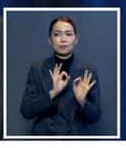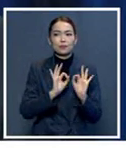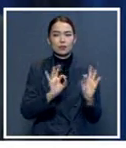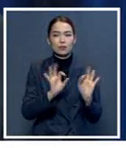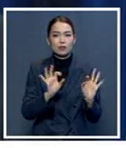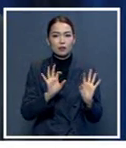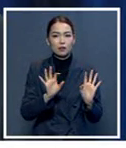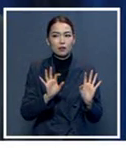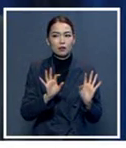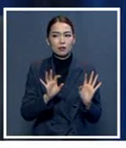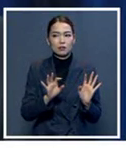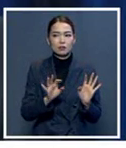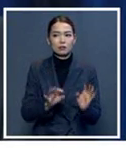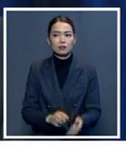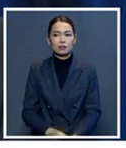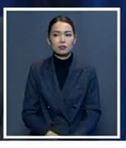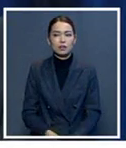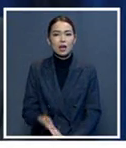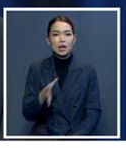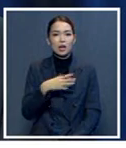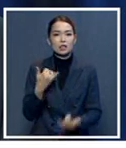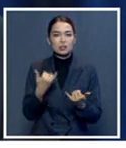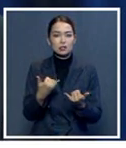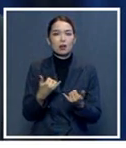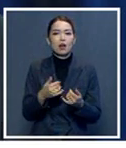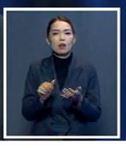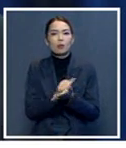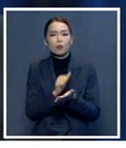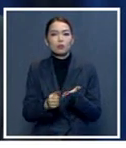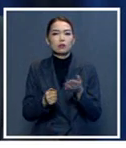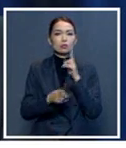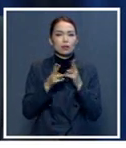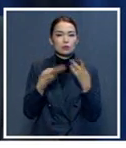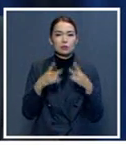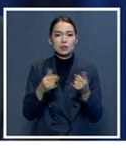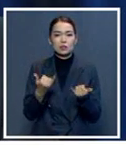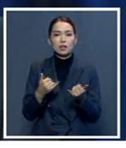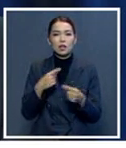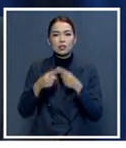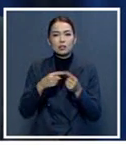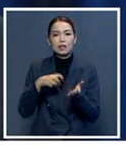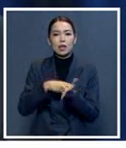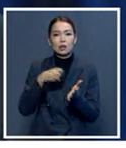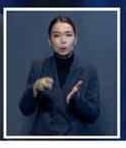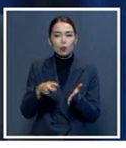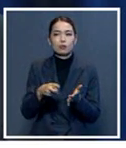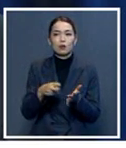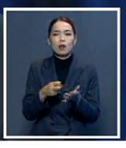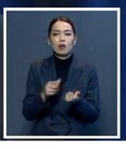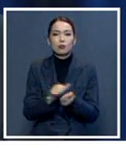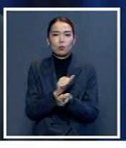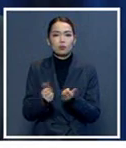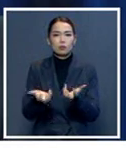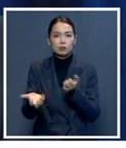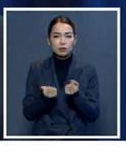ыңғайландыру үшін бізде электронды халық деген информациялық жүйе жұмыс жасайды. Сол